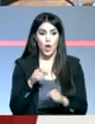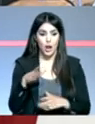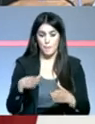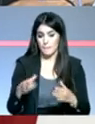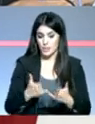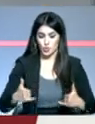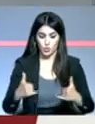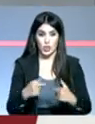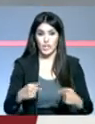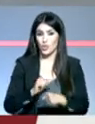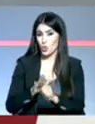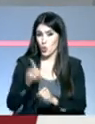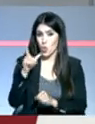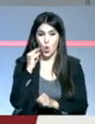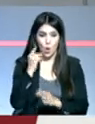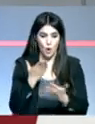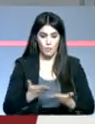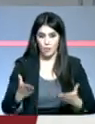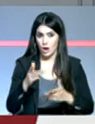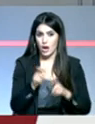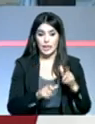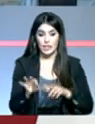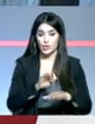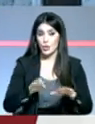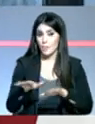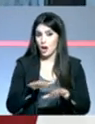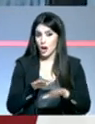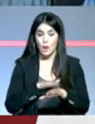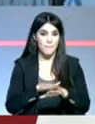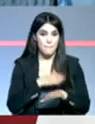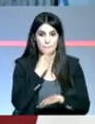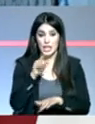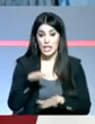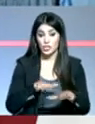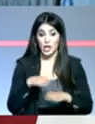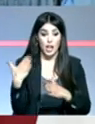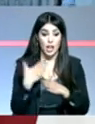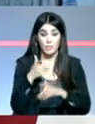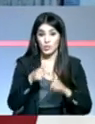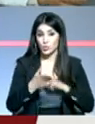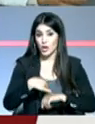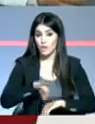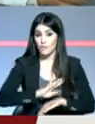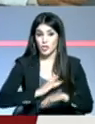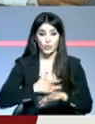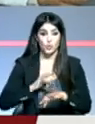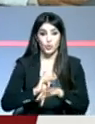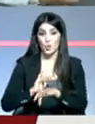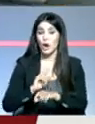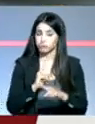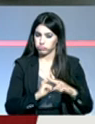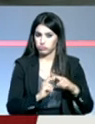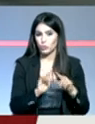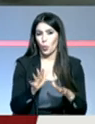الوطنية لمجابهة فيروس كورونا جملة من الإجراءات، إجراءات أكد المتدخلون في المجال أنها إيجابية